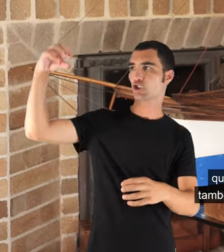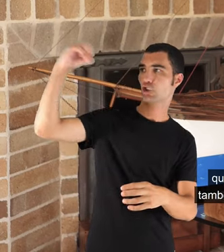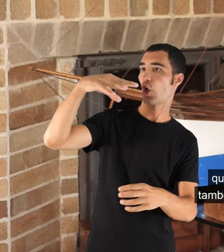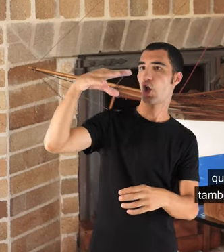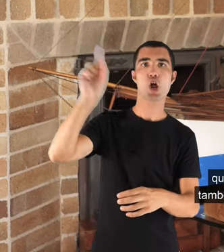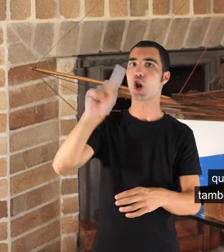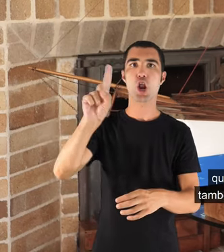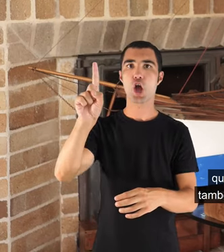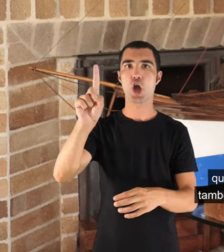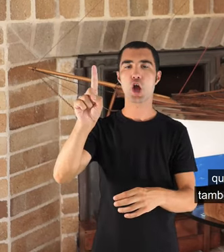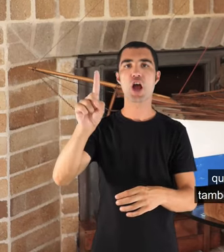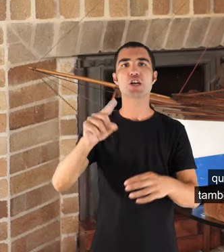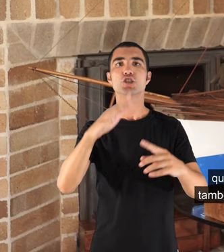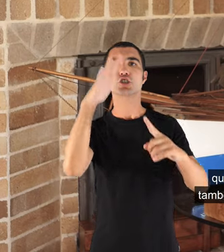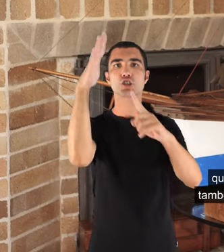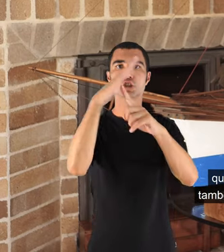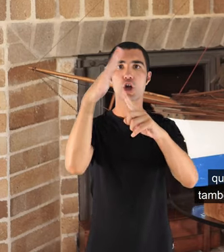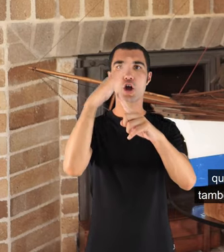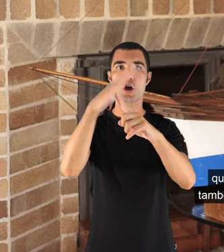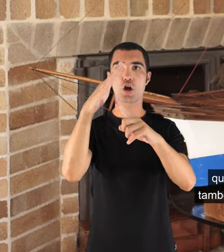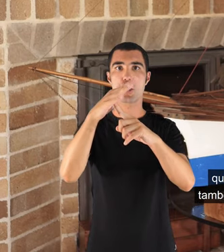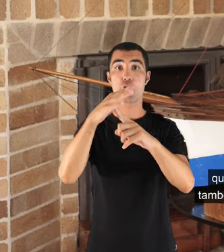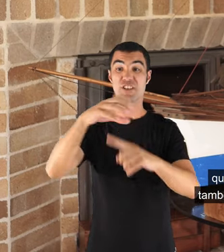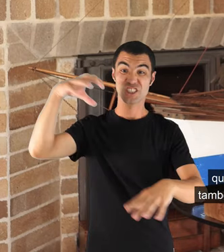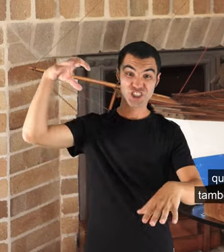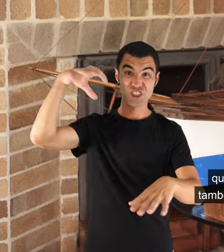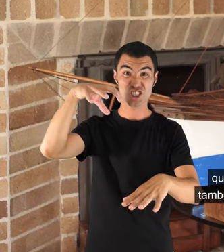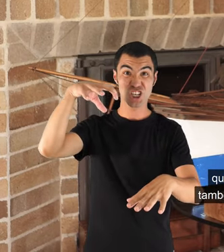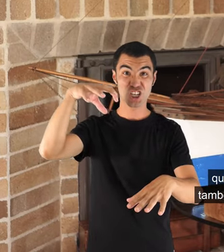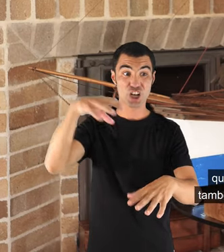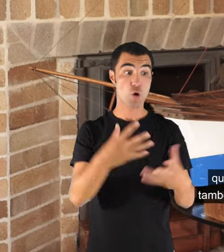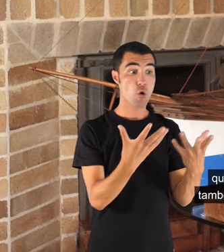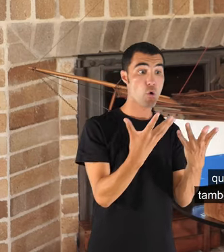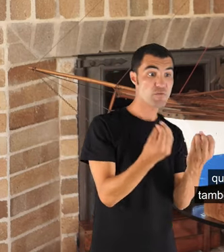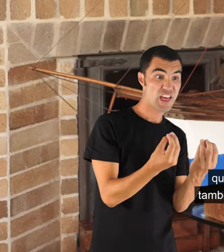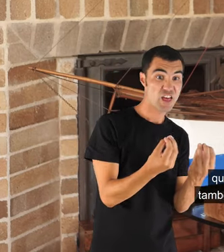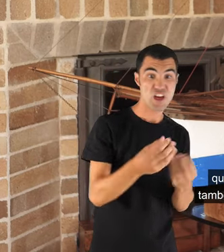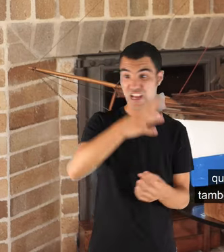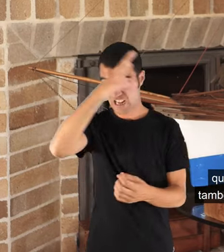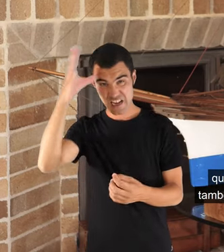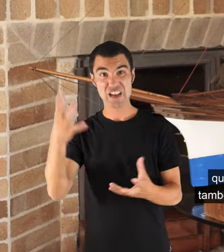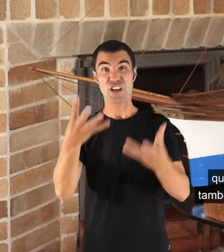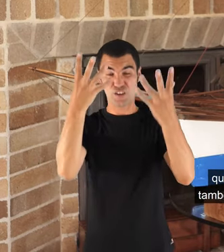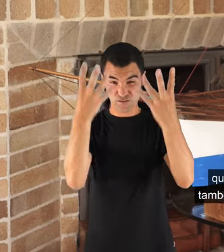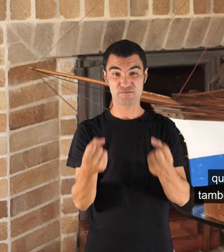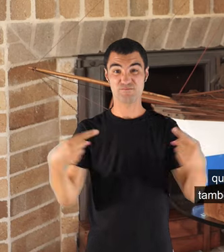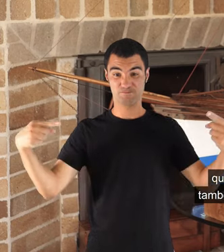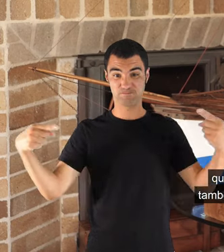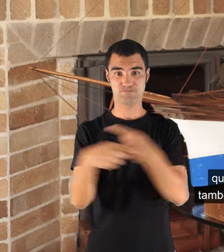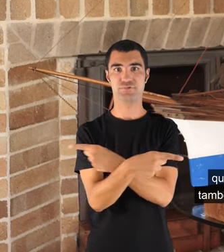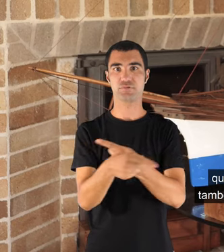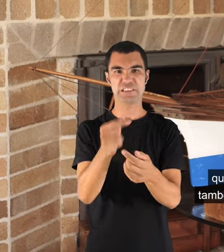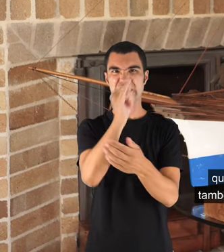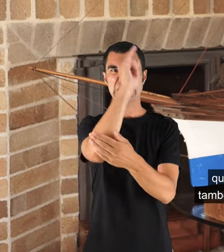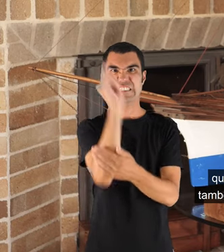no la aixapàs, perquè si tenia una reacció massa forta d'humitat i després calor, també se lamentava. El